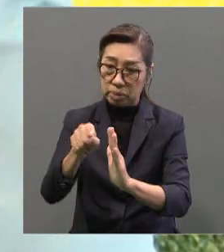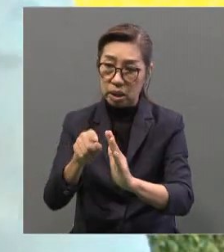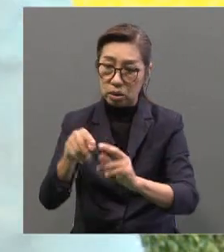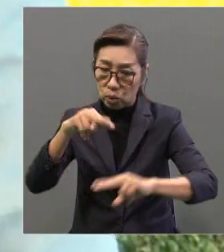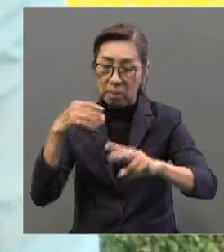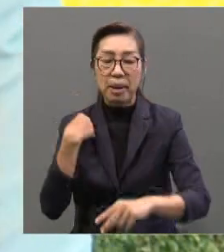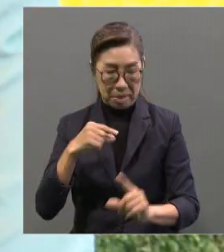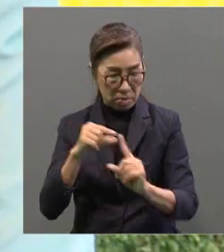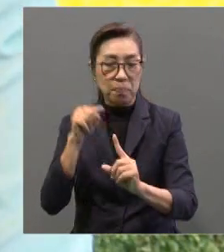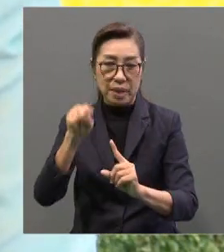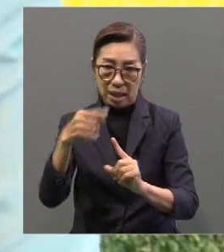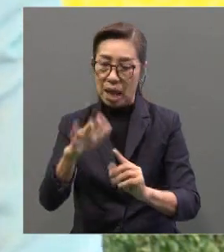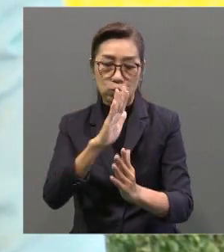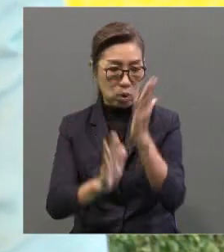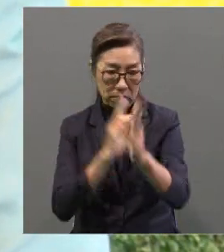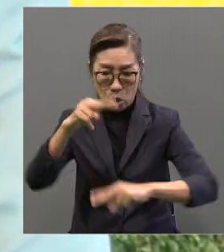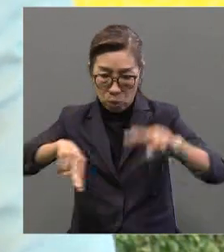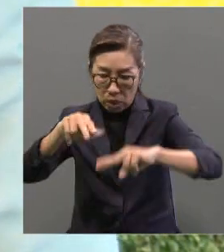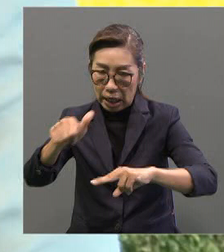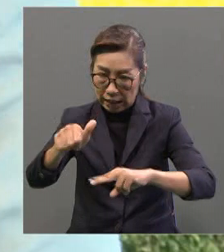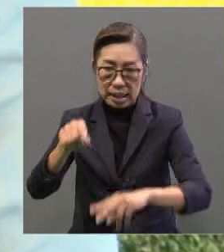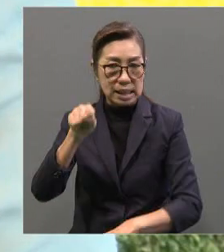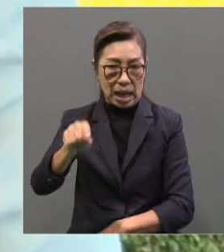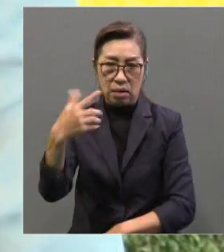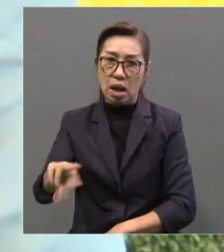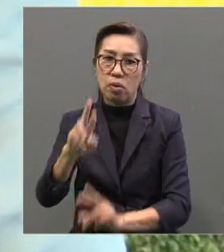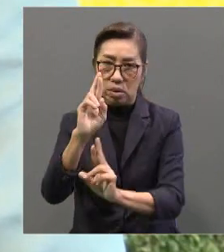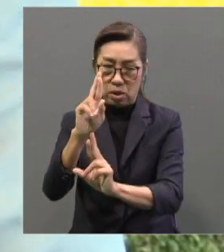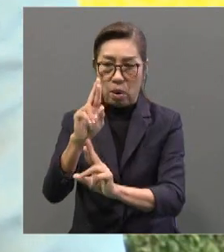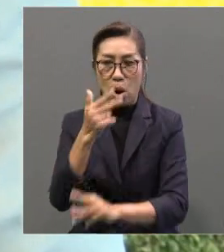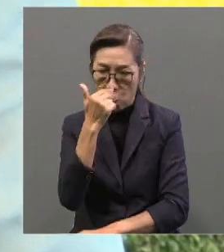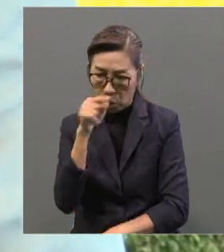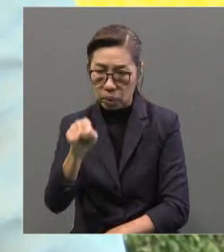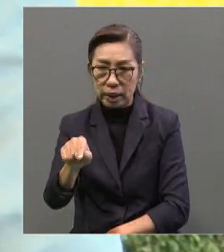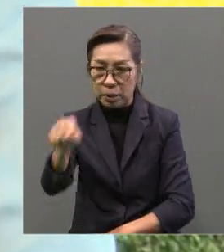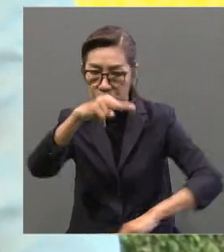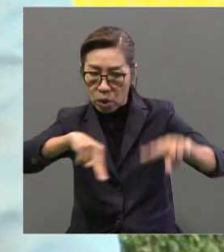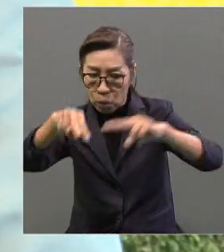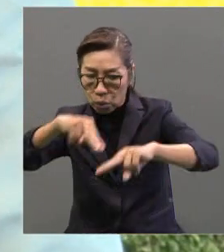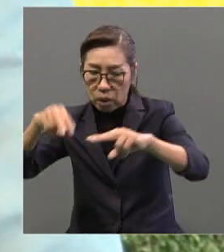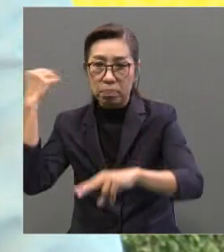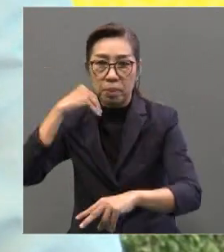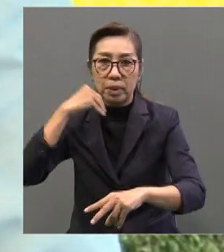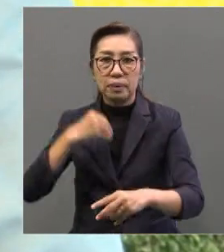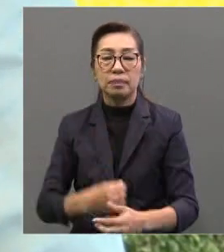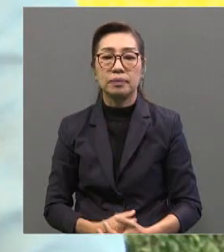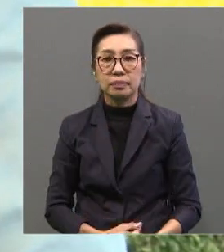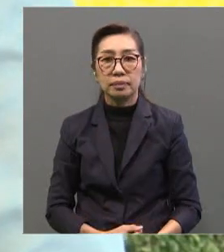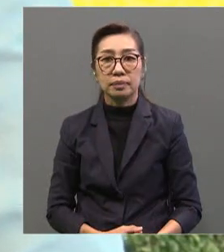สั่งเลยครับสั่งทั่วประเทศด้วยครับให้เฝ้าระวังให้ตรวจสอบดูแล